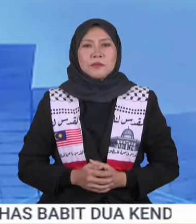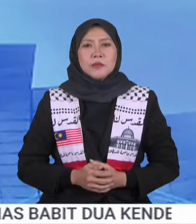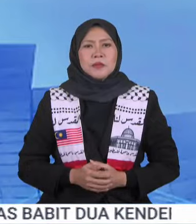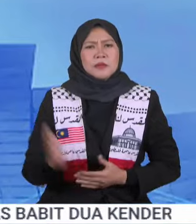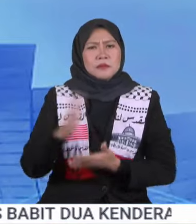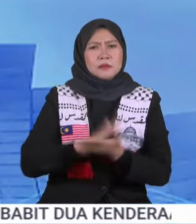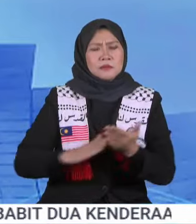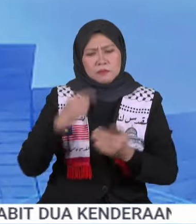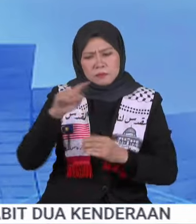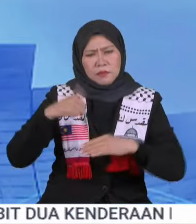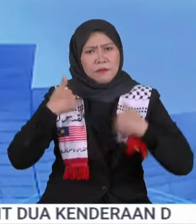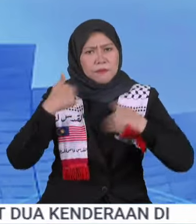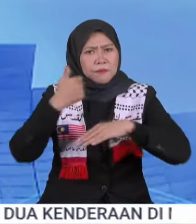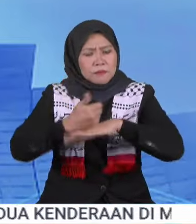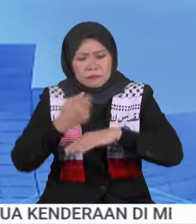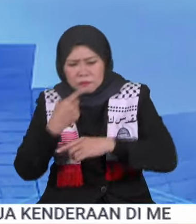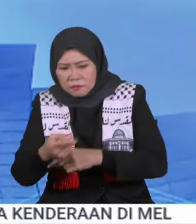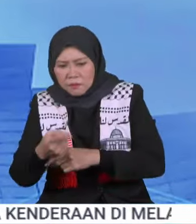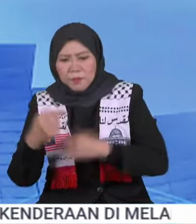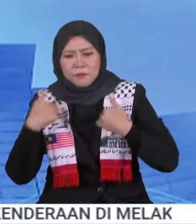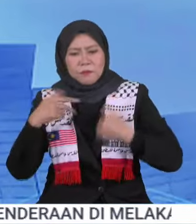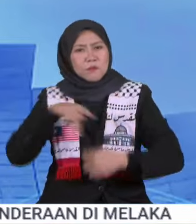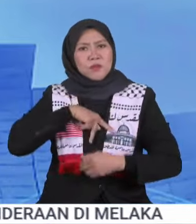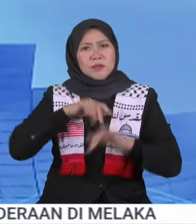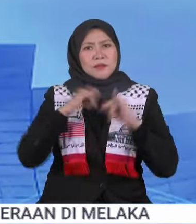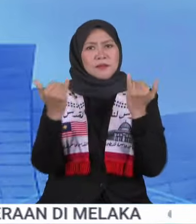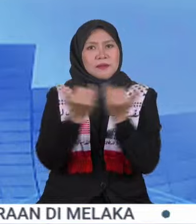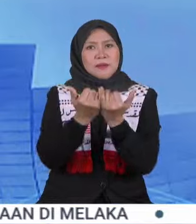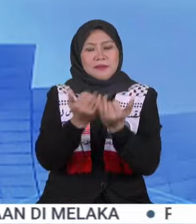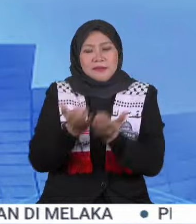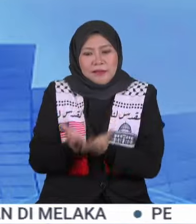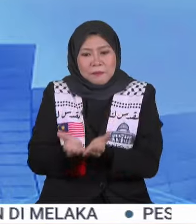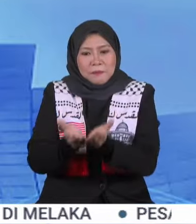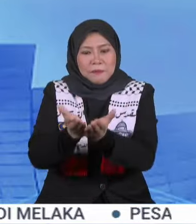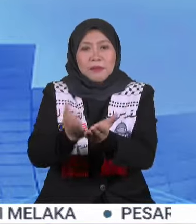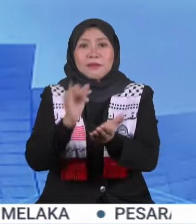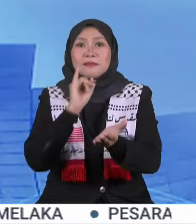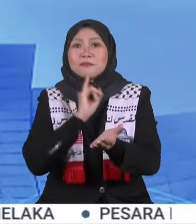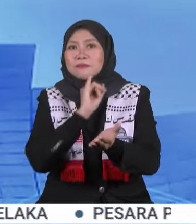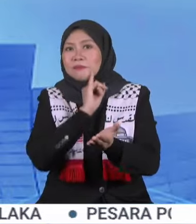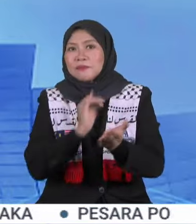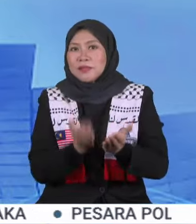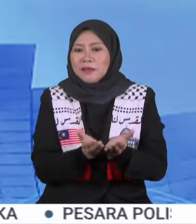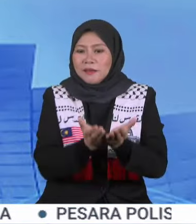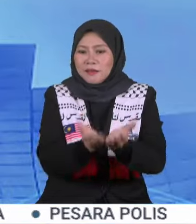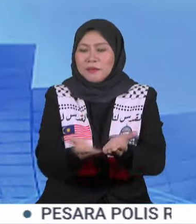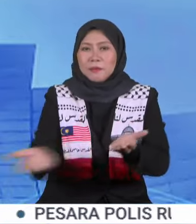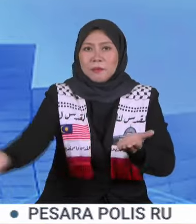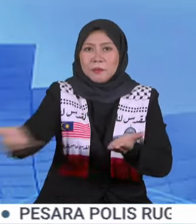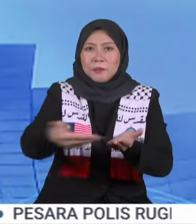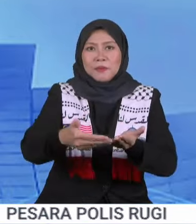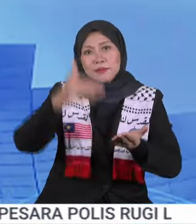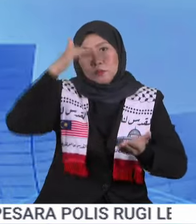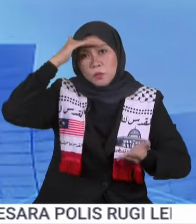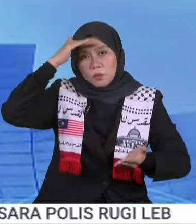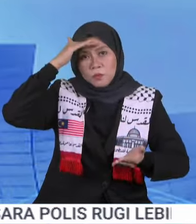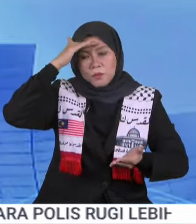Susulan dakwaan kewujudan kontena milik syarikat perkapalan dari Israel di pelabuhan Tanjung Pelepas